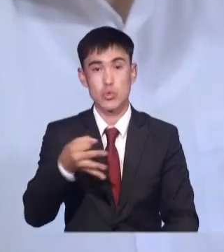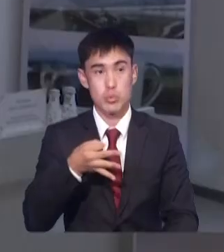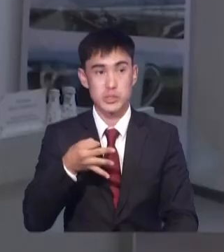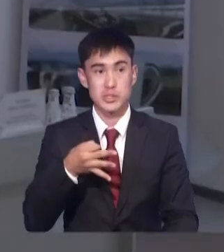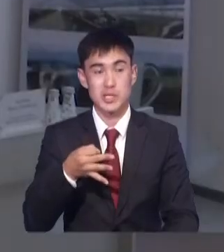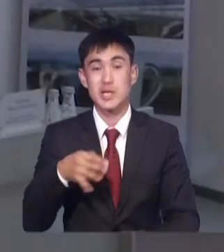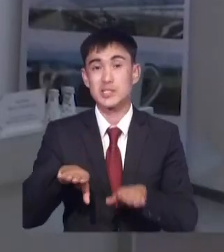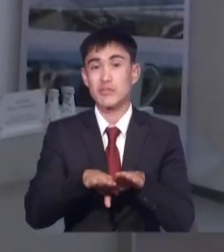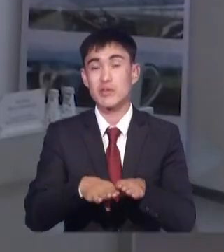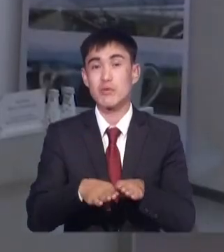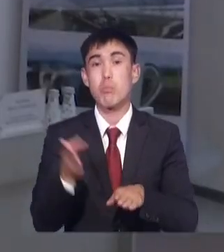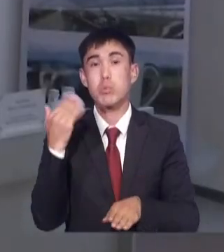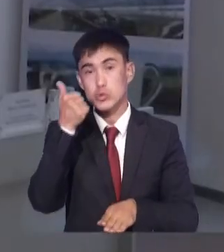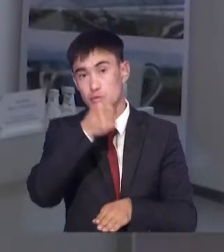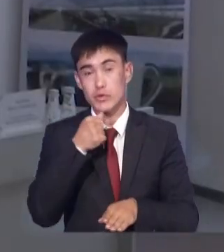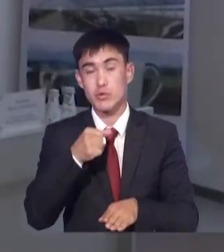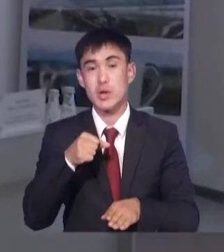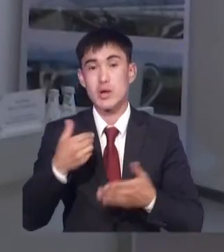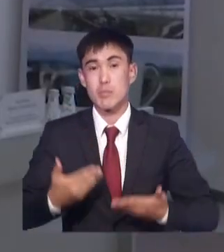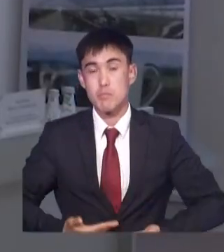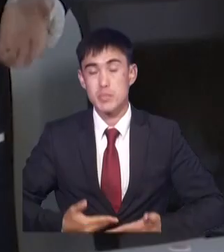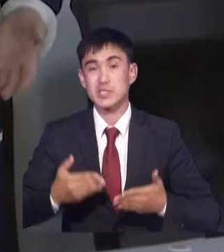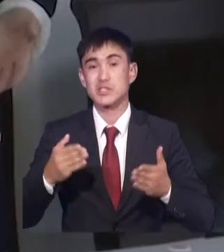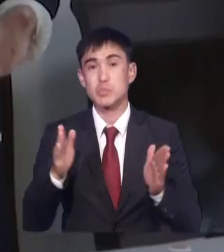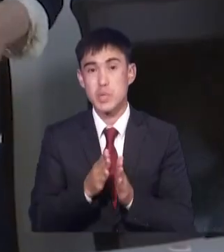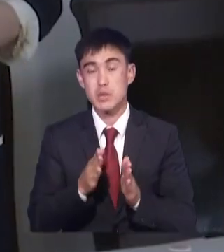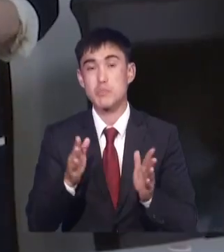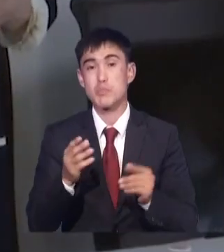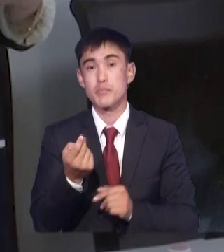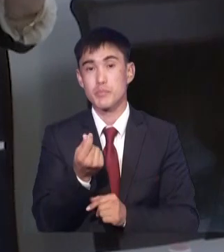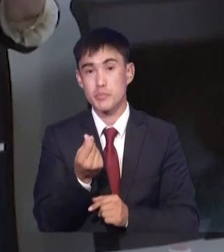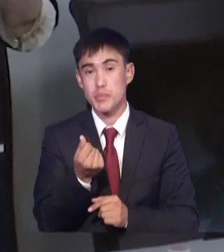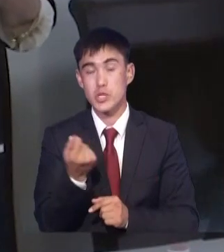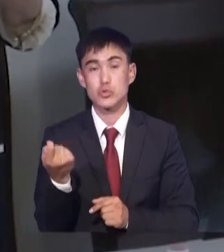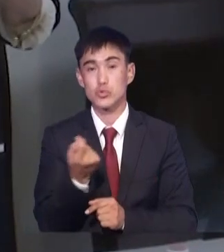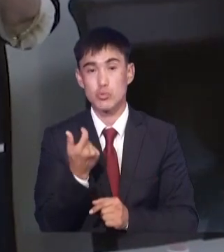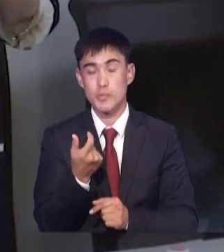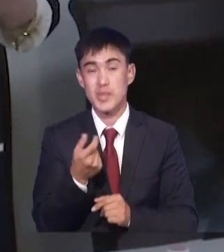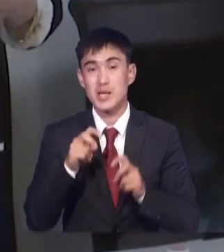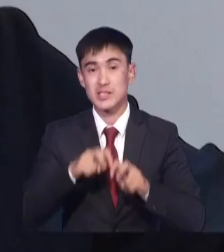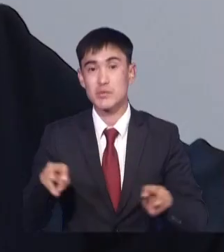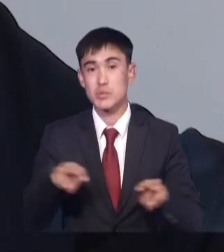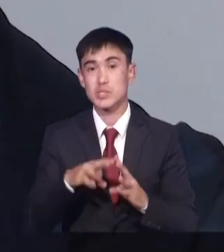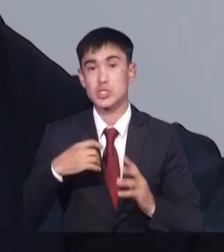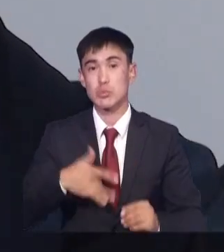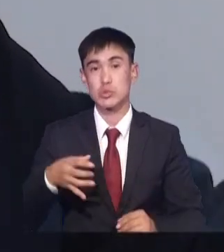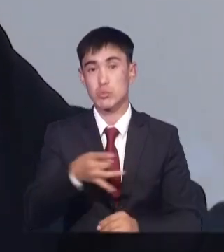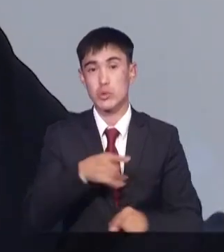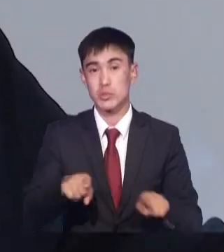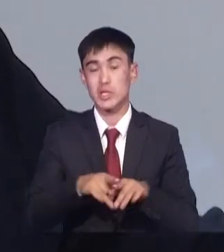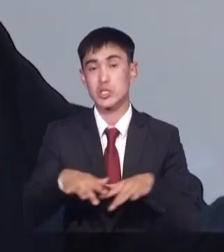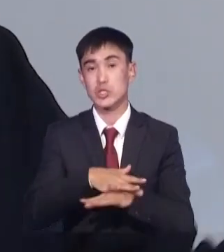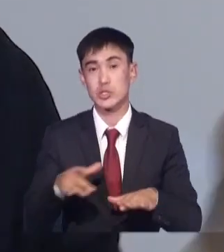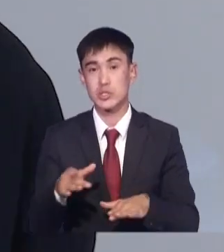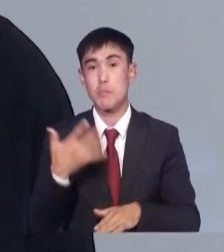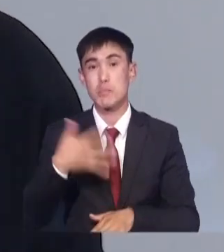в сравнении с показателем прожиточного минимума составляют меньшую сумму. По данным исследования министерства, в Жамбылском районе таких жителей и